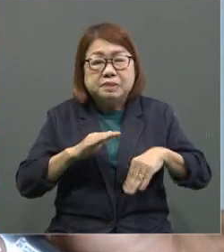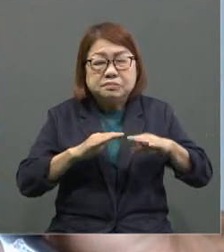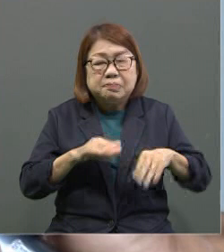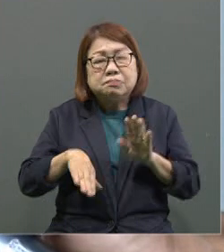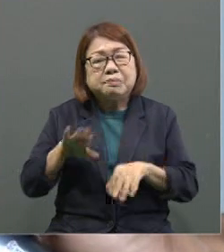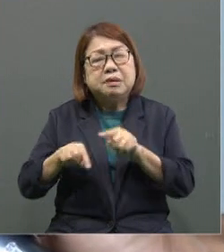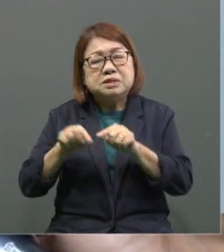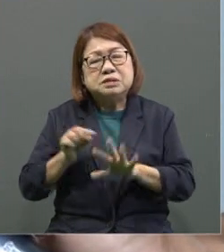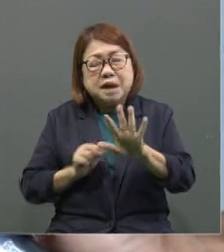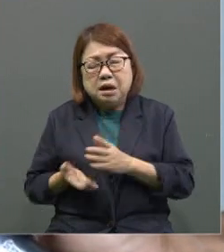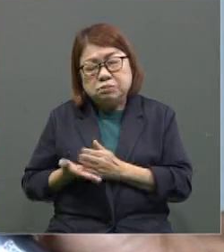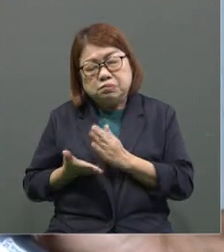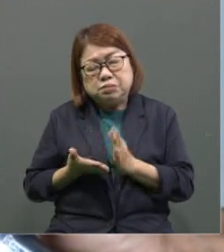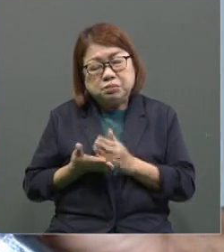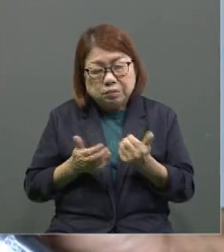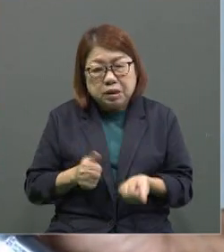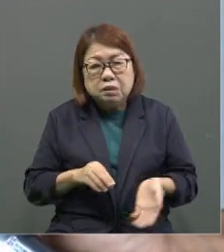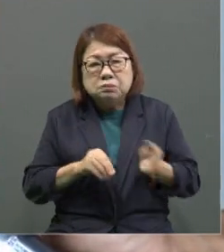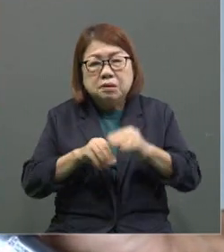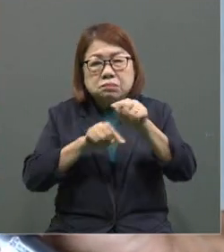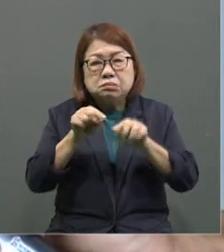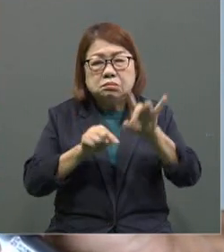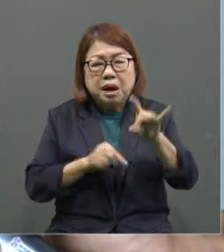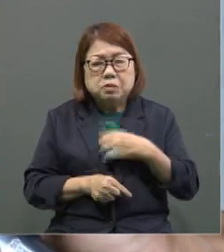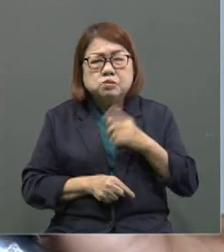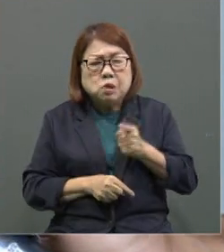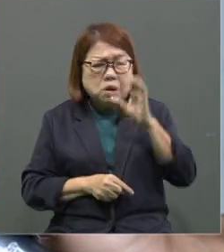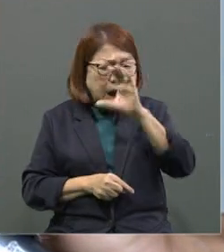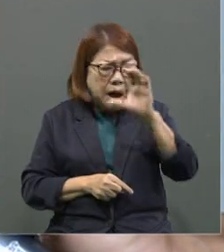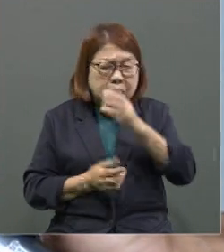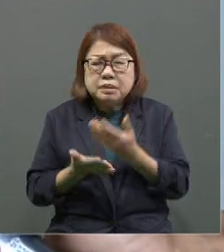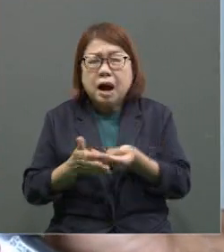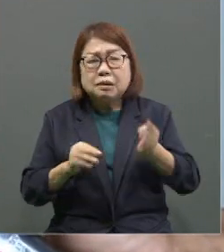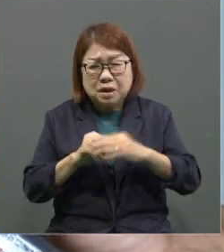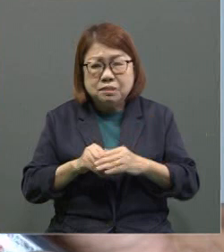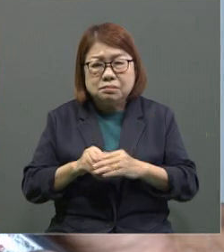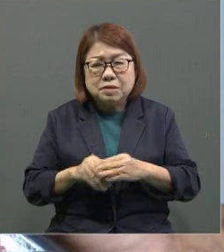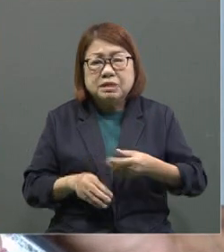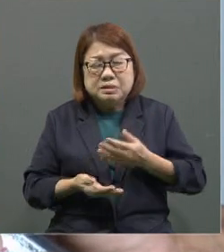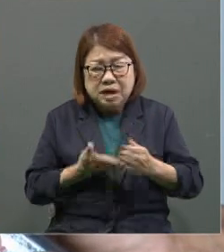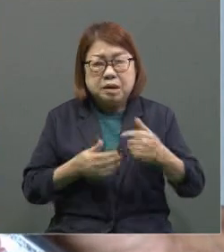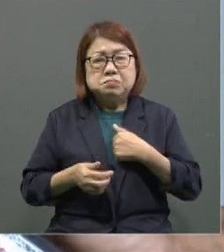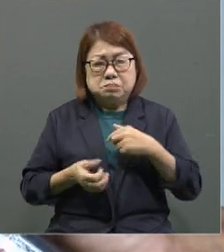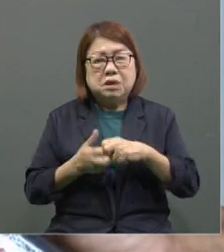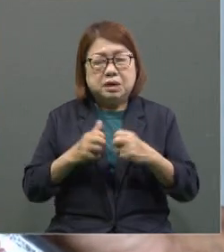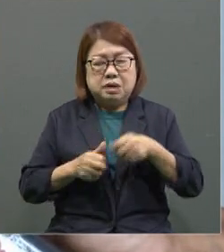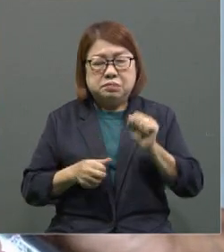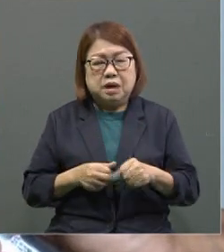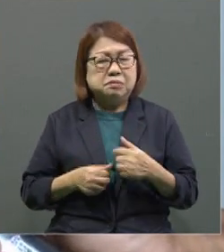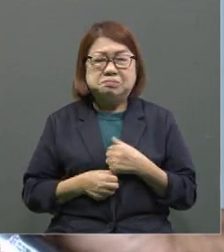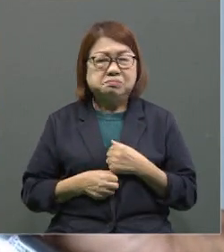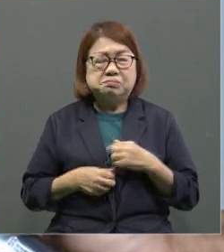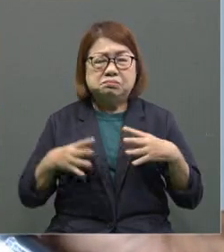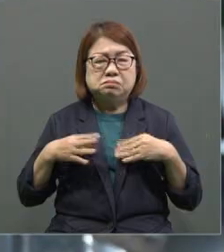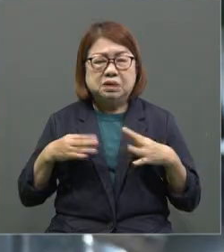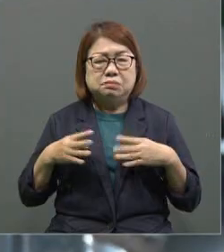เวลาทุกเดือนพอมาขยับปุ๊บเท่ากับว่าเราก็ต้องหากำไรเพิ่มเพื่อที่จะมาจ่ายซึ่งถามว่ากระทบมกระทบอย่างแรงก็ก็ไม่โอเคกับมาตรการ